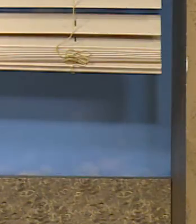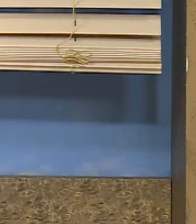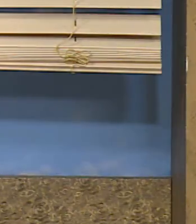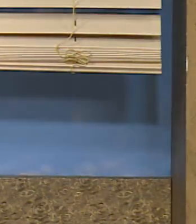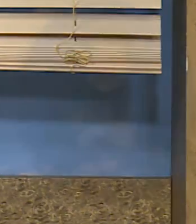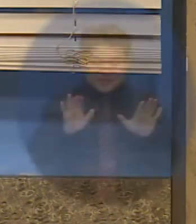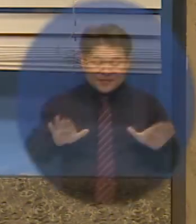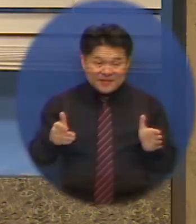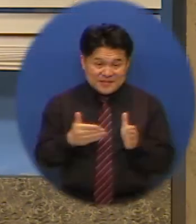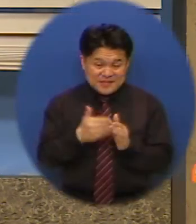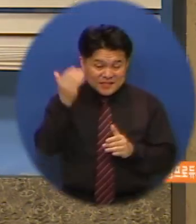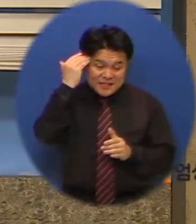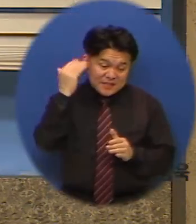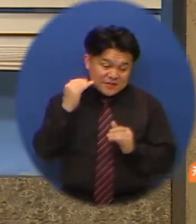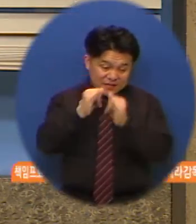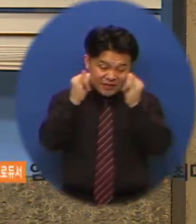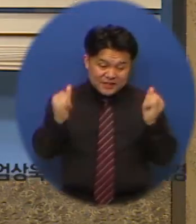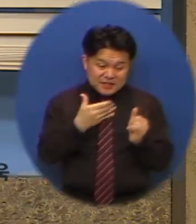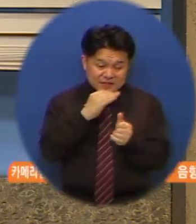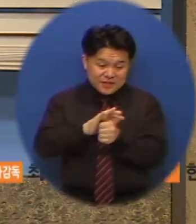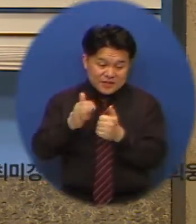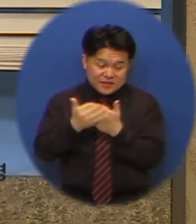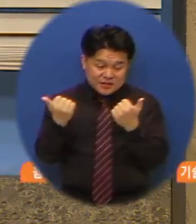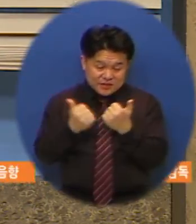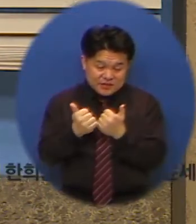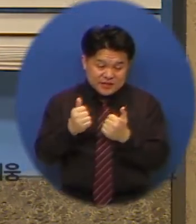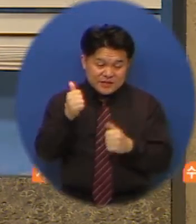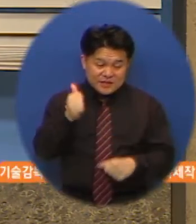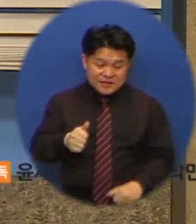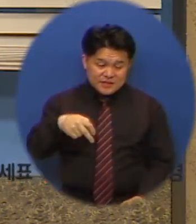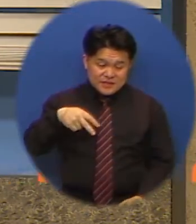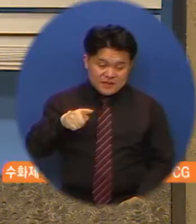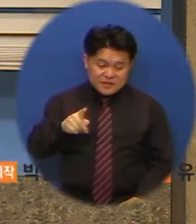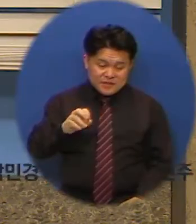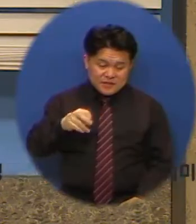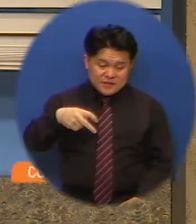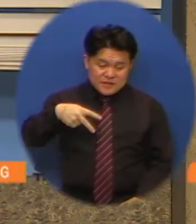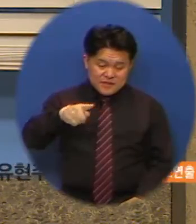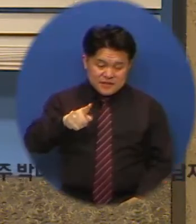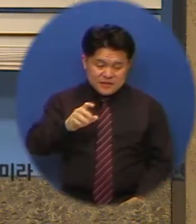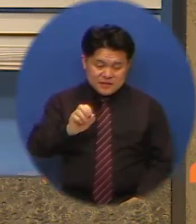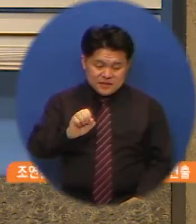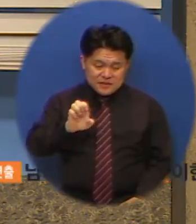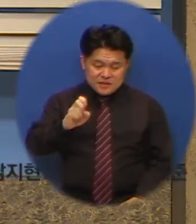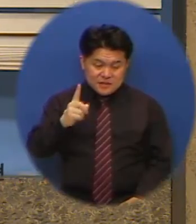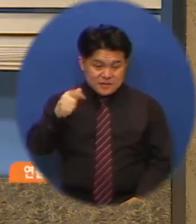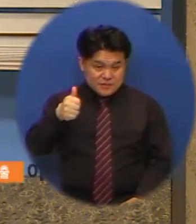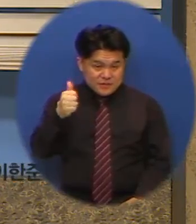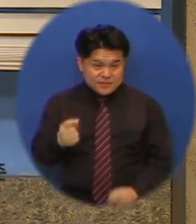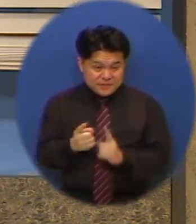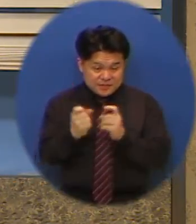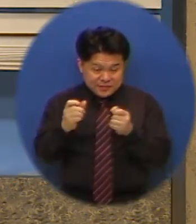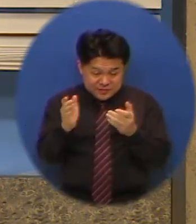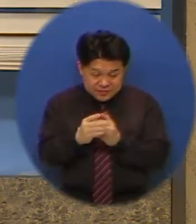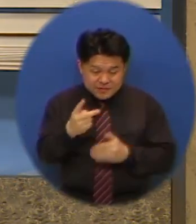네, 지금까지 한국사회복지협의회 서상모 회장과 함께 이야기 나눠봤습니다. 2017 복지를